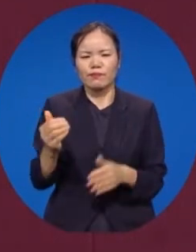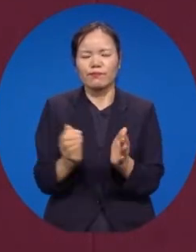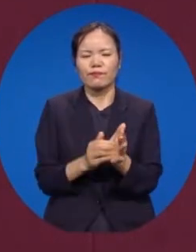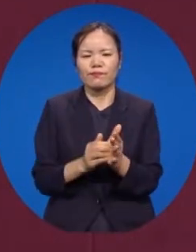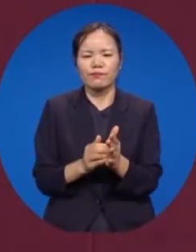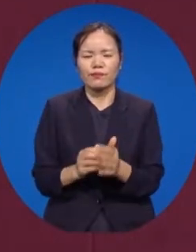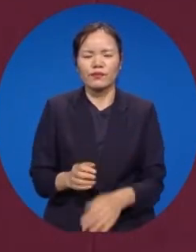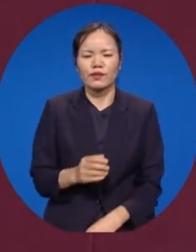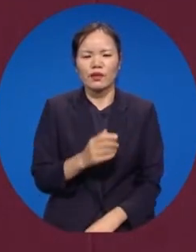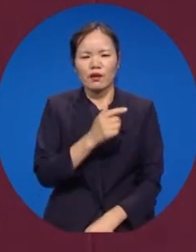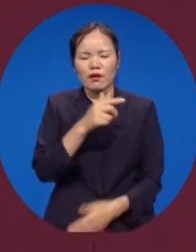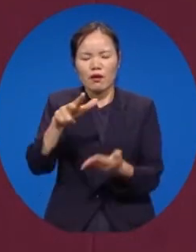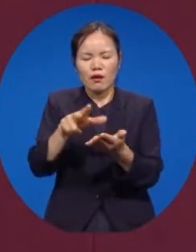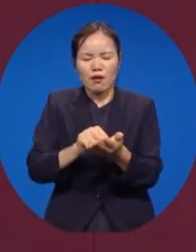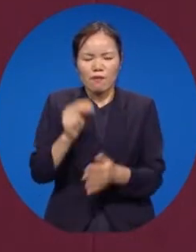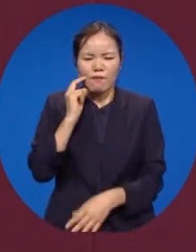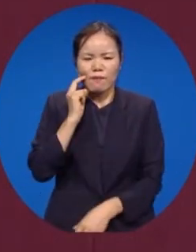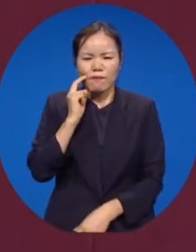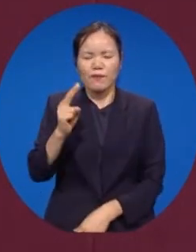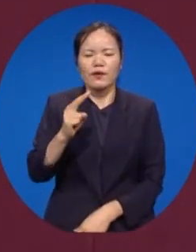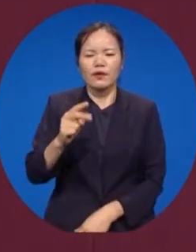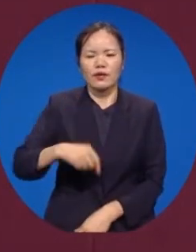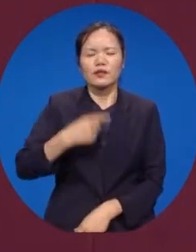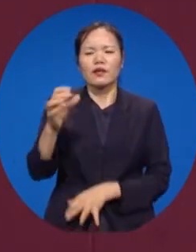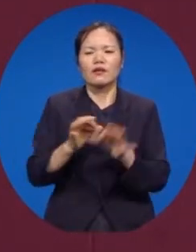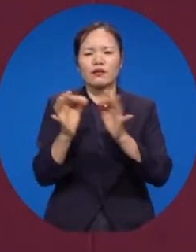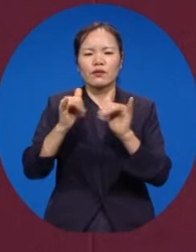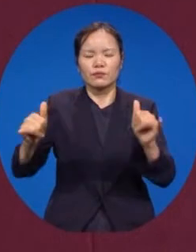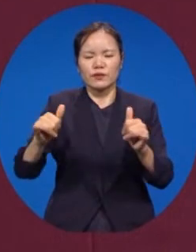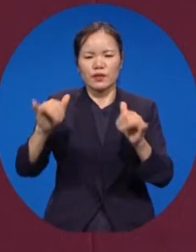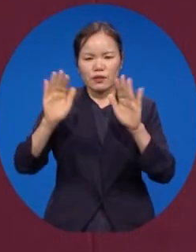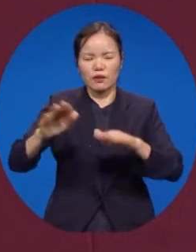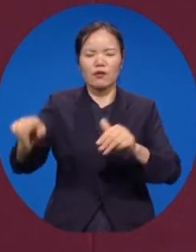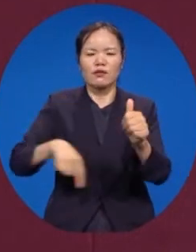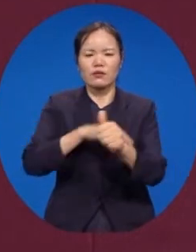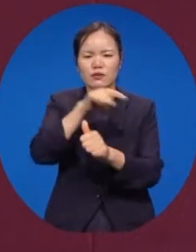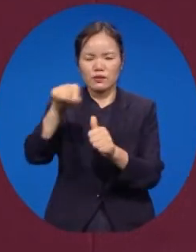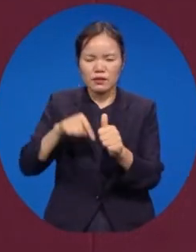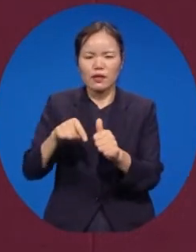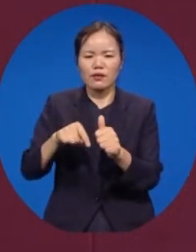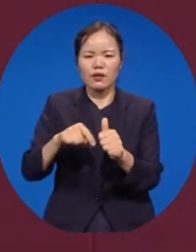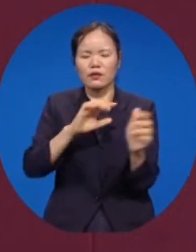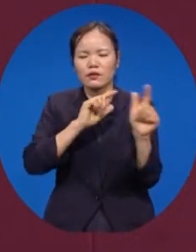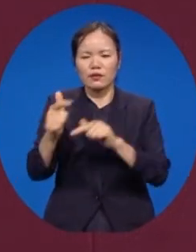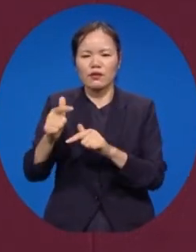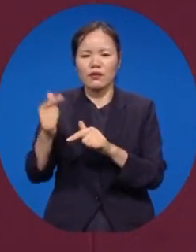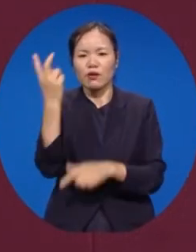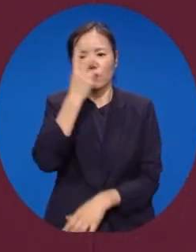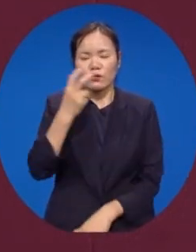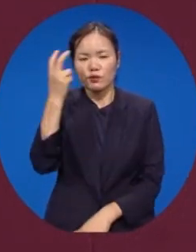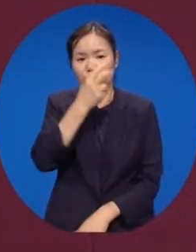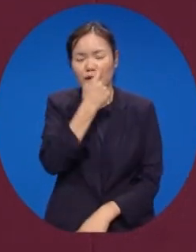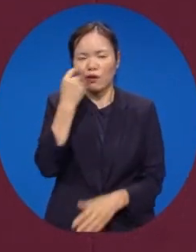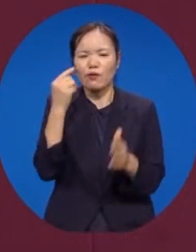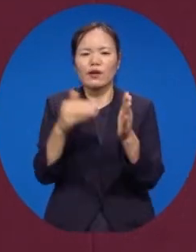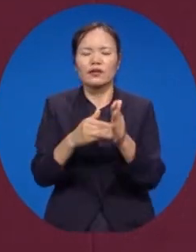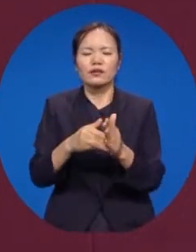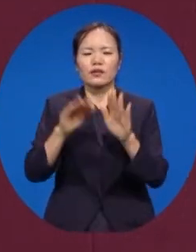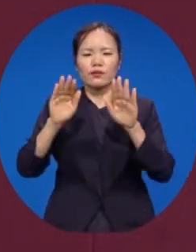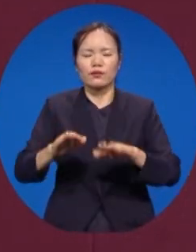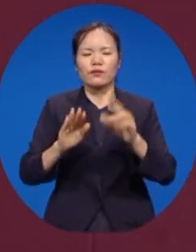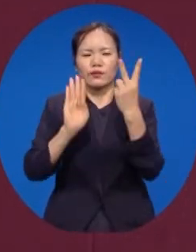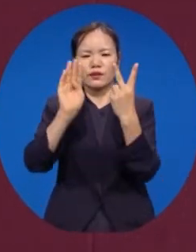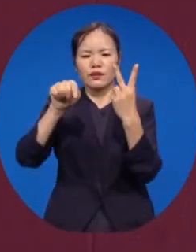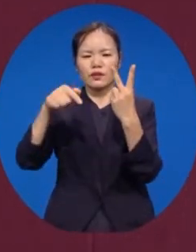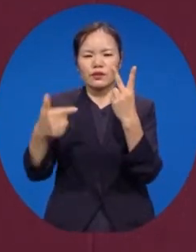벼랑 끝에 내몰린 자영업자들의 현실은 각종 통계로도 확인됩니다. 올 2분기